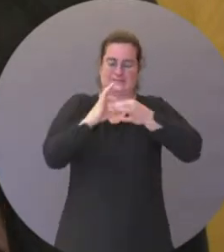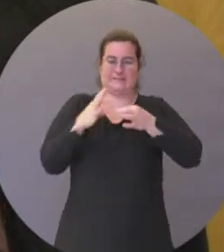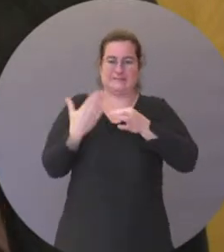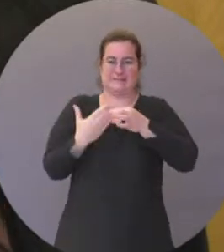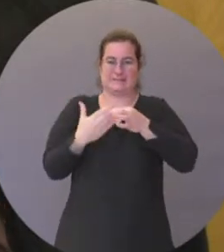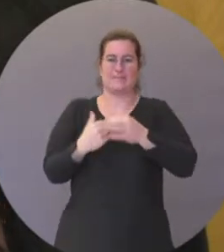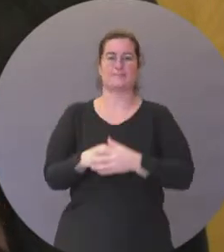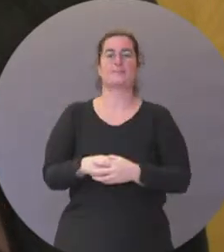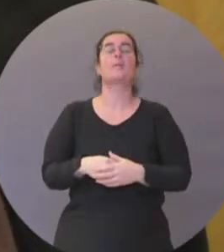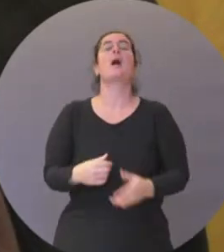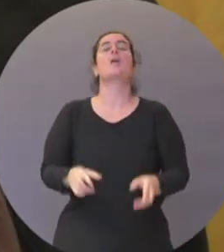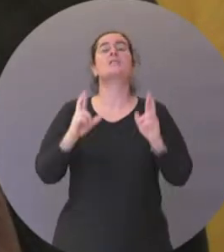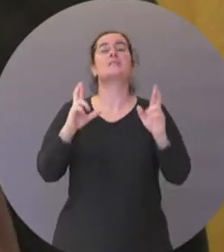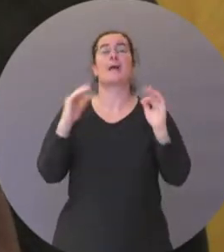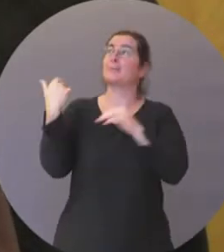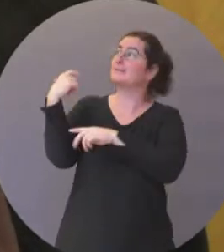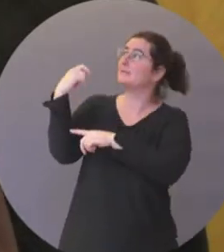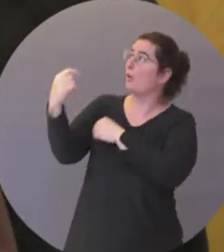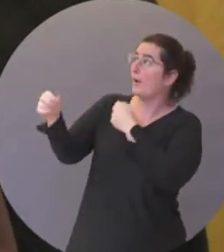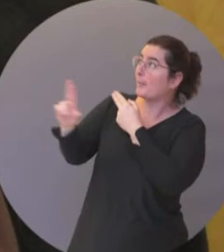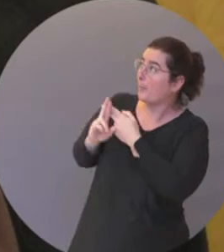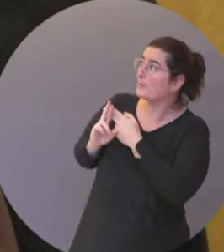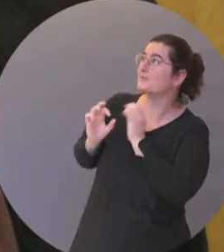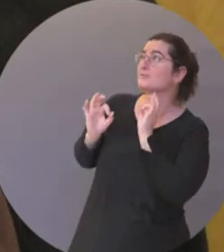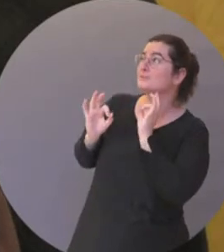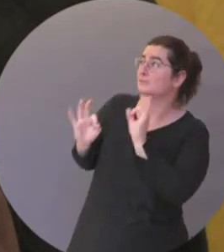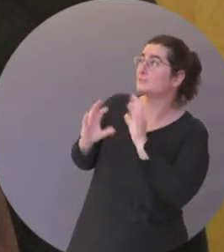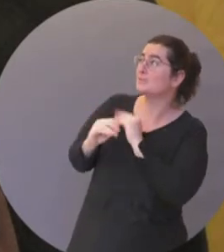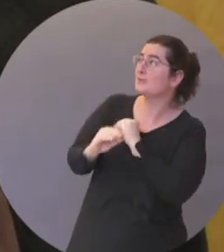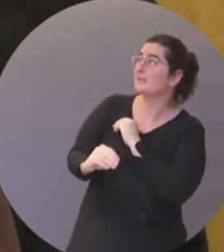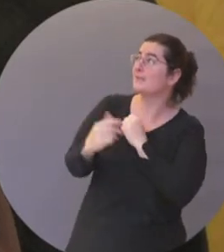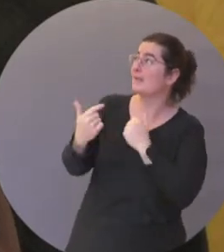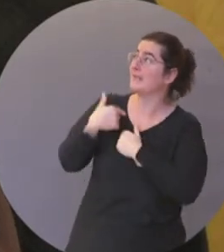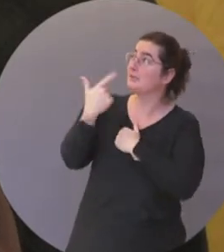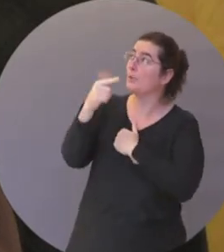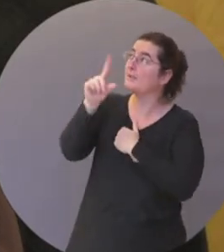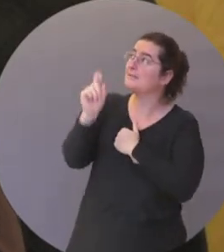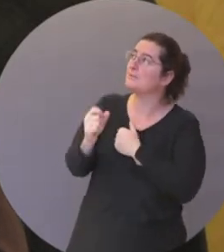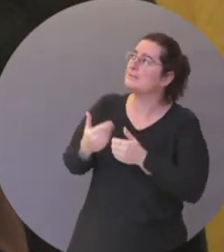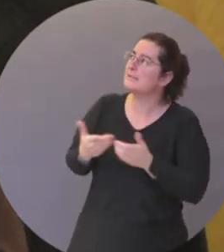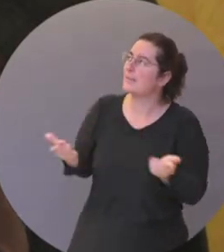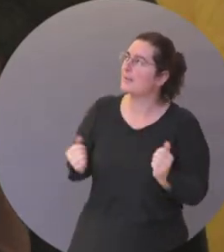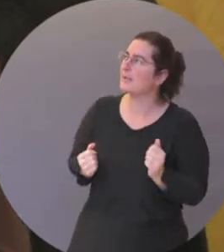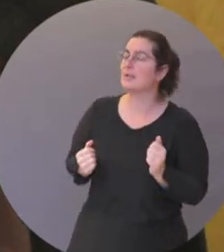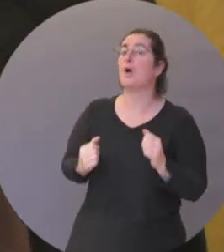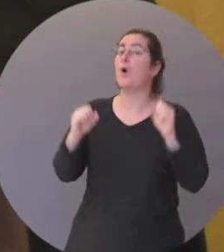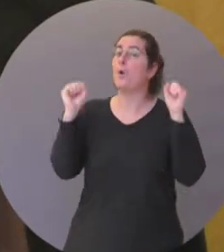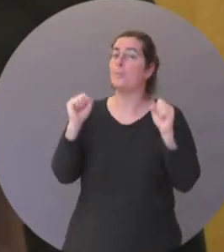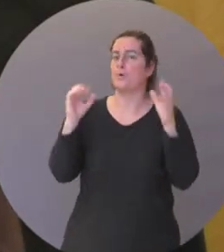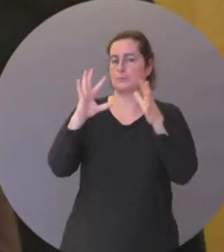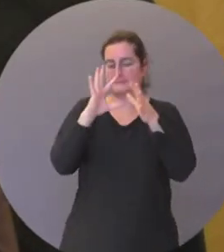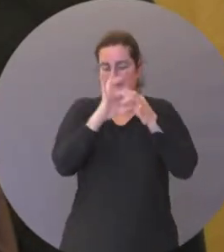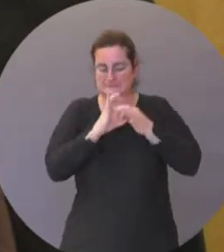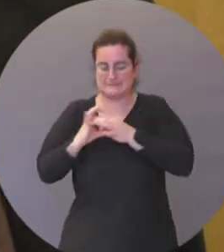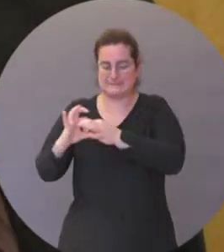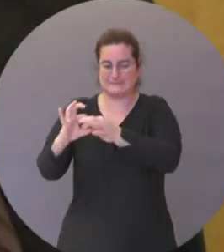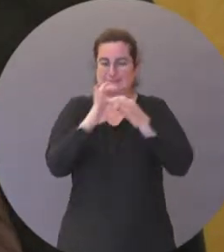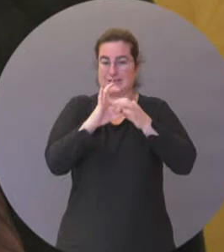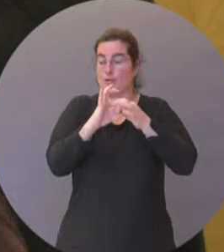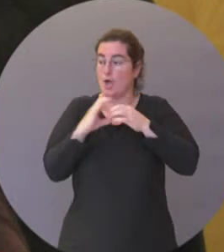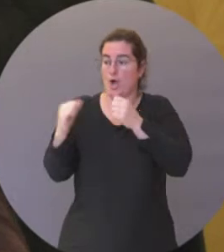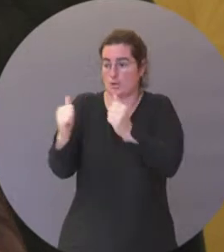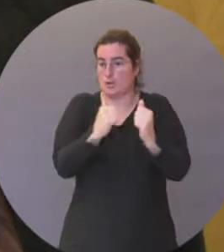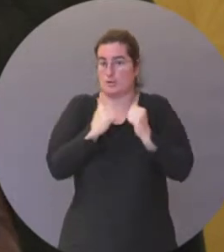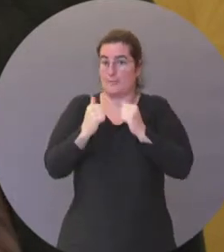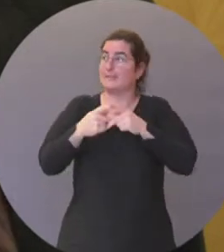avoir une réponse concrète sur ces deux questions simples pouvons-nous collectivement et unanimement déclaré